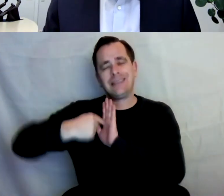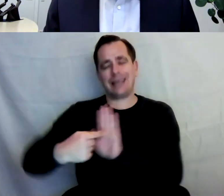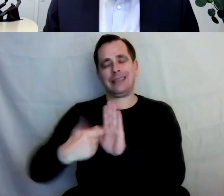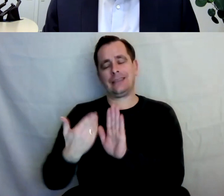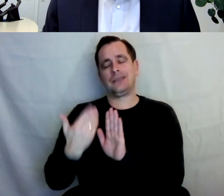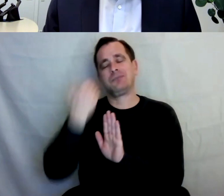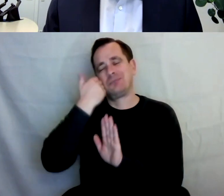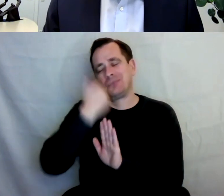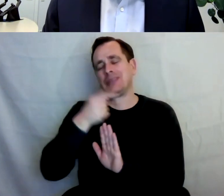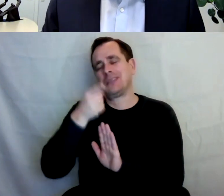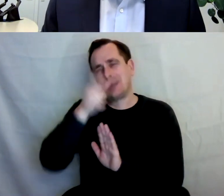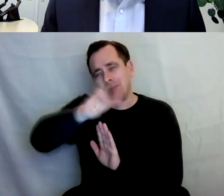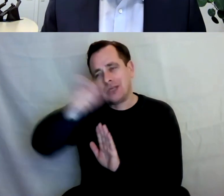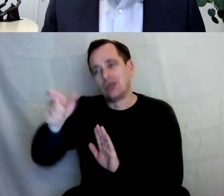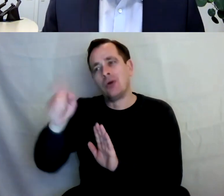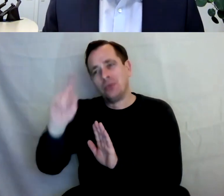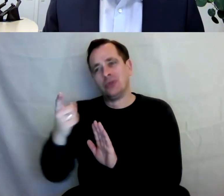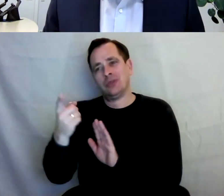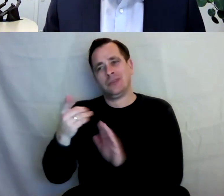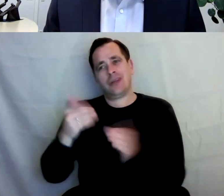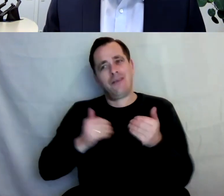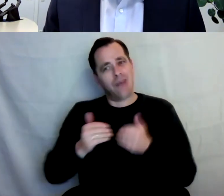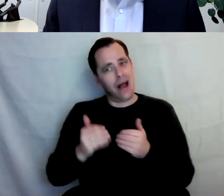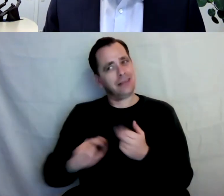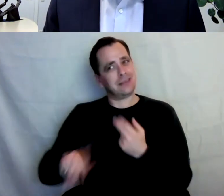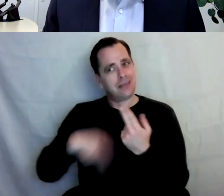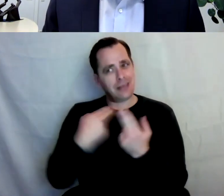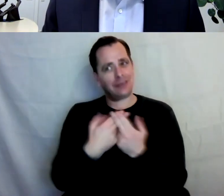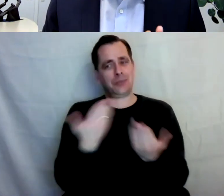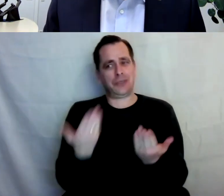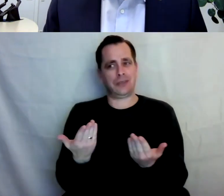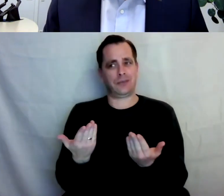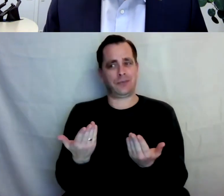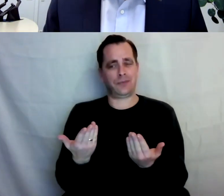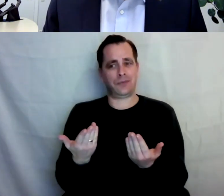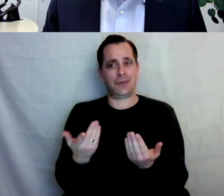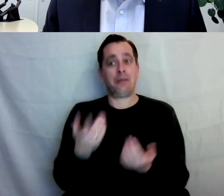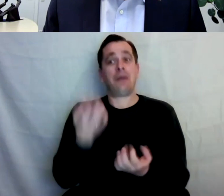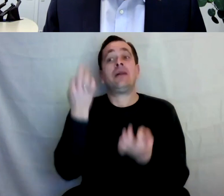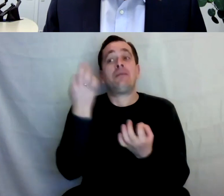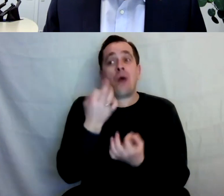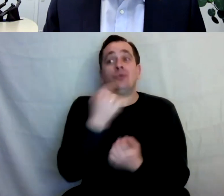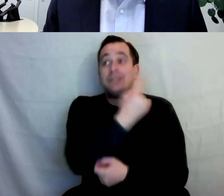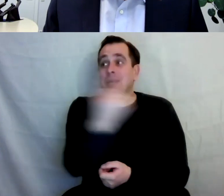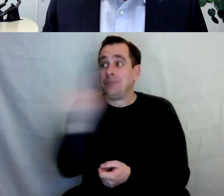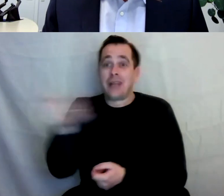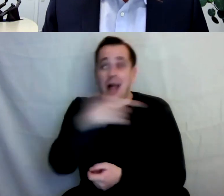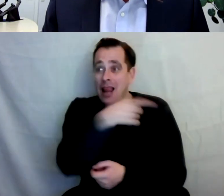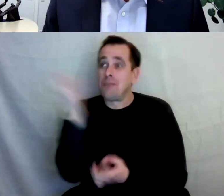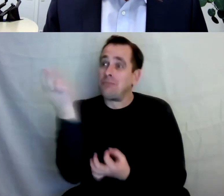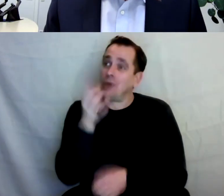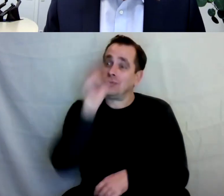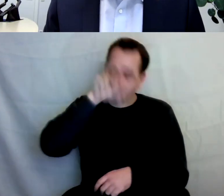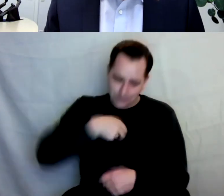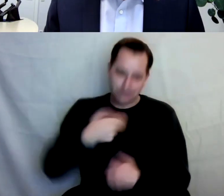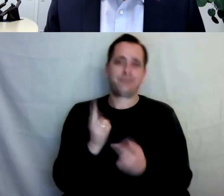tun, was richtig ist und notwendig, aber man muss es auch einsehen. Ich frage mal, beide, wie viele dürfen denn